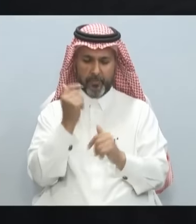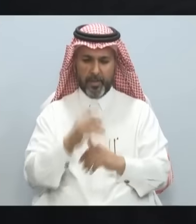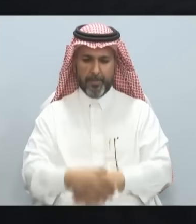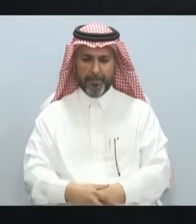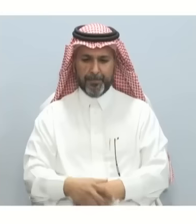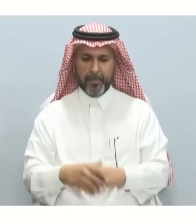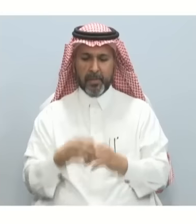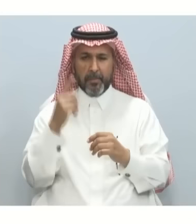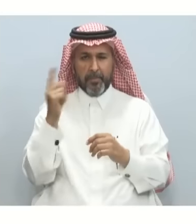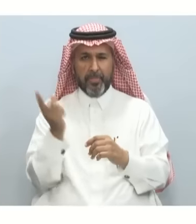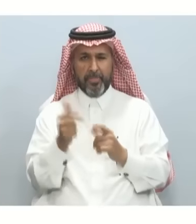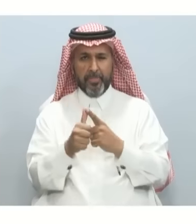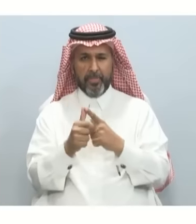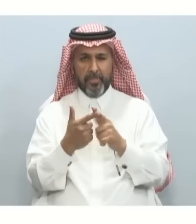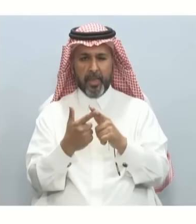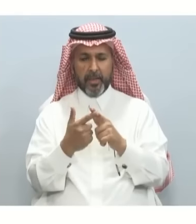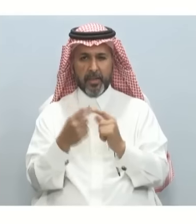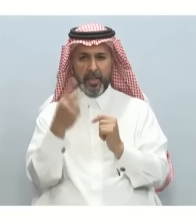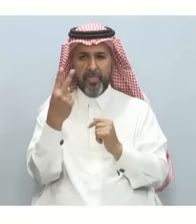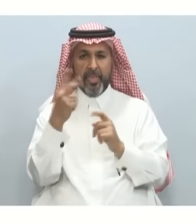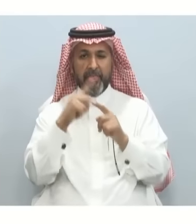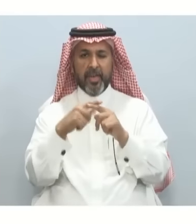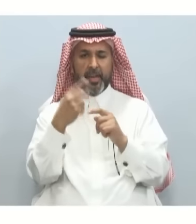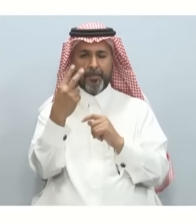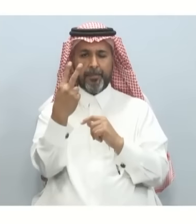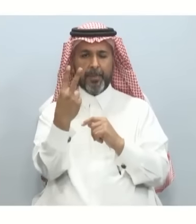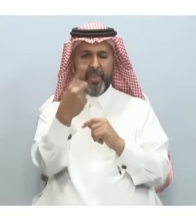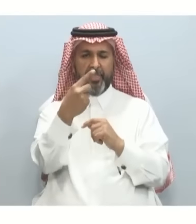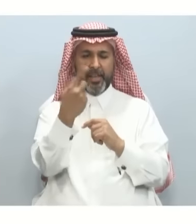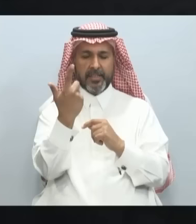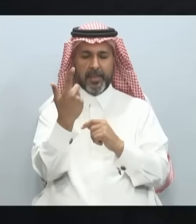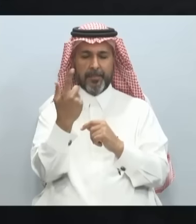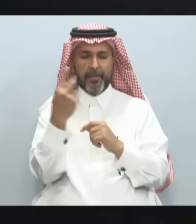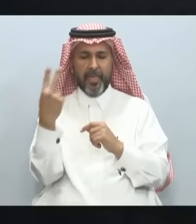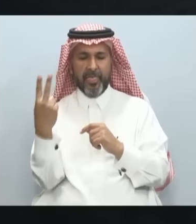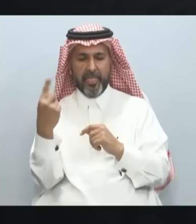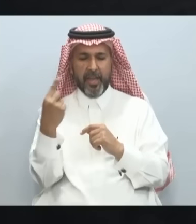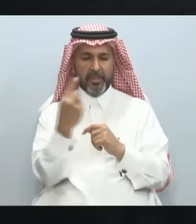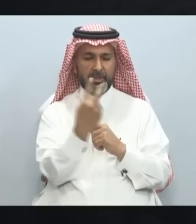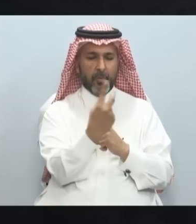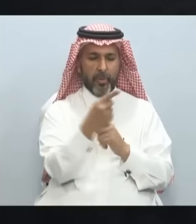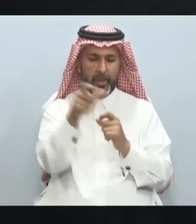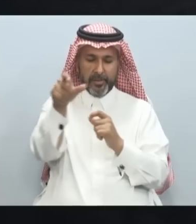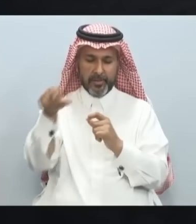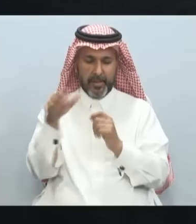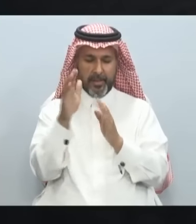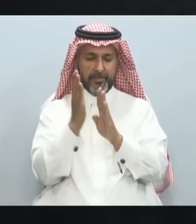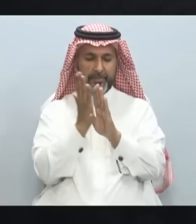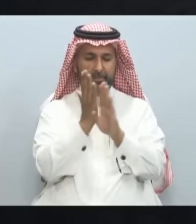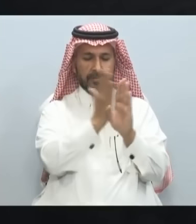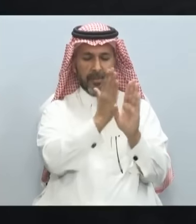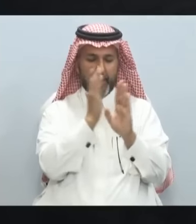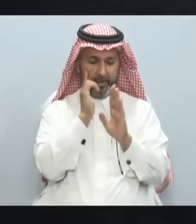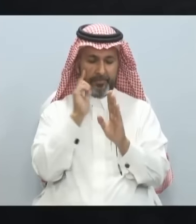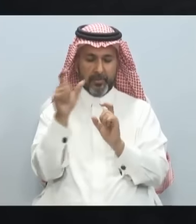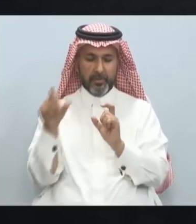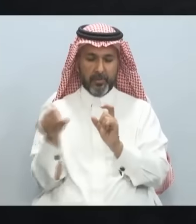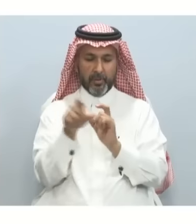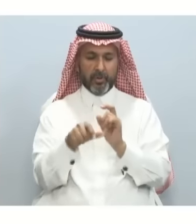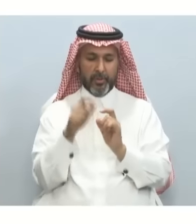2*12 تساوي 24 اذا صفين كل صف به اثنى عشر طاوله